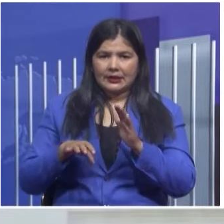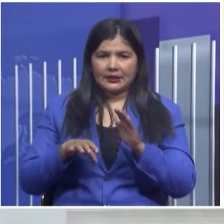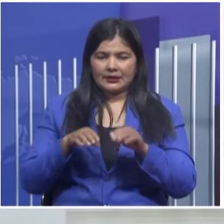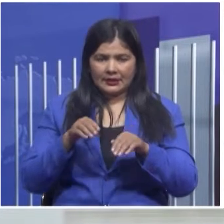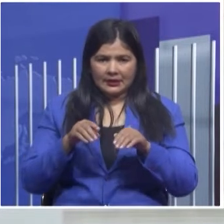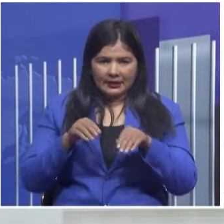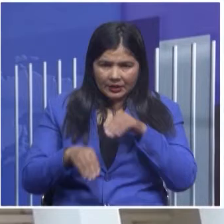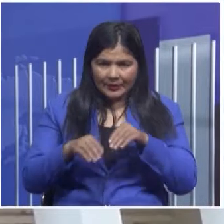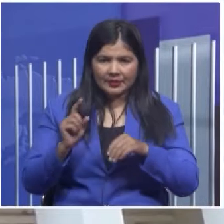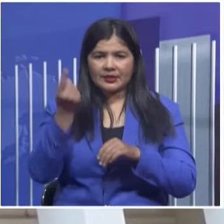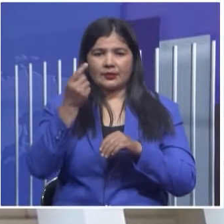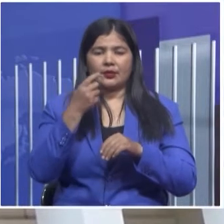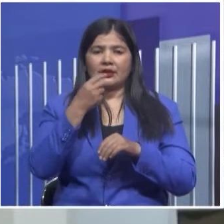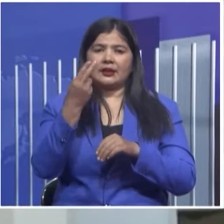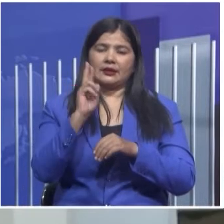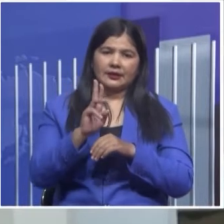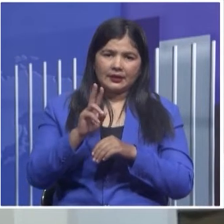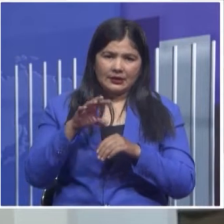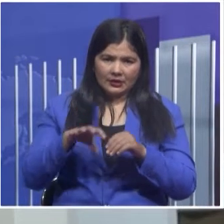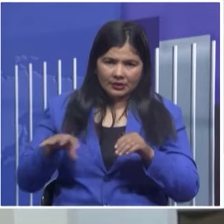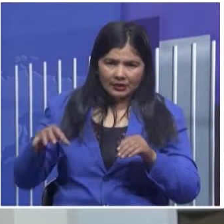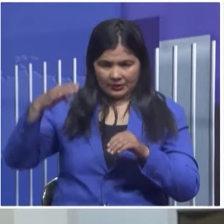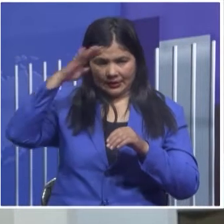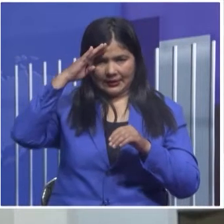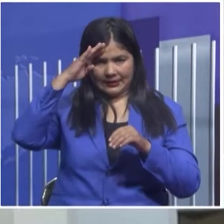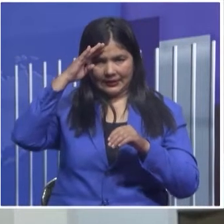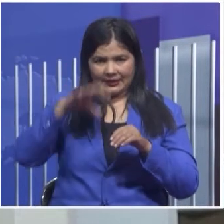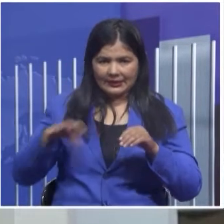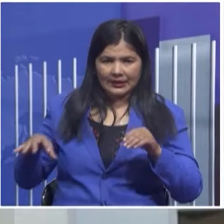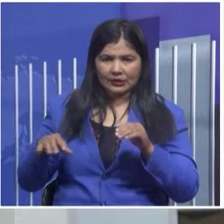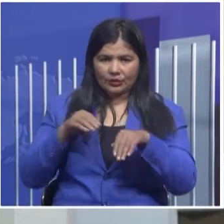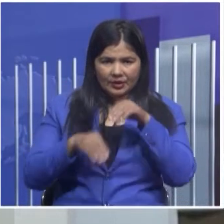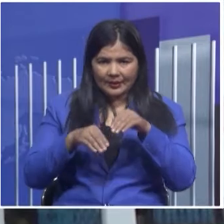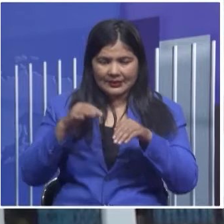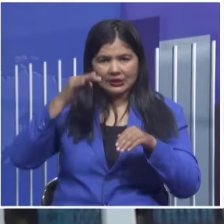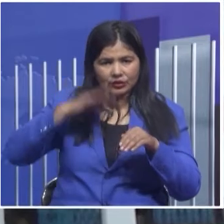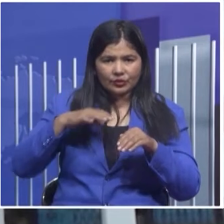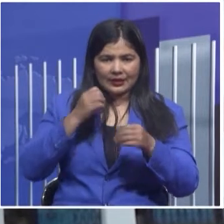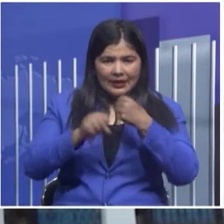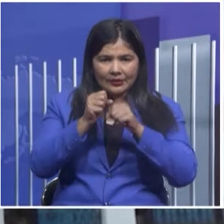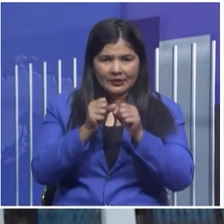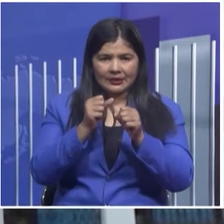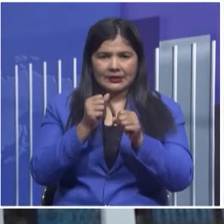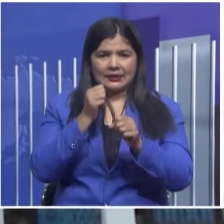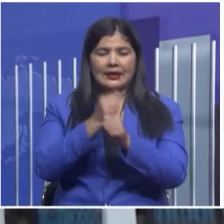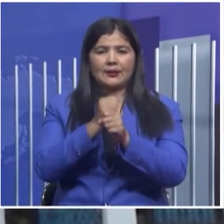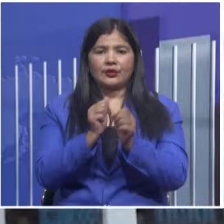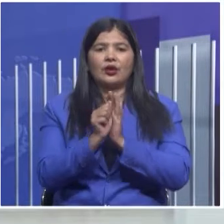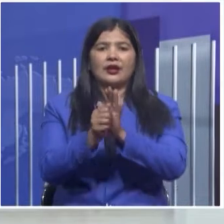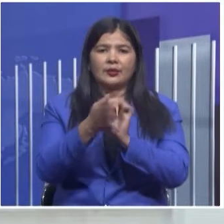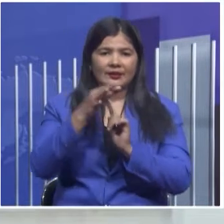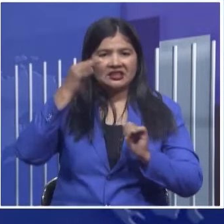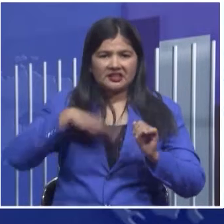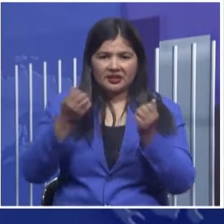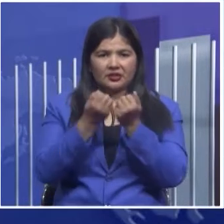हुनुपर्ने बताएका थिए। तर सरकारले स्थानीय तह निर्वाचनको मिति तोक्ने र त्यसका लागि आवश्यक प्रक्रिया अगाडि बढाउने बारे निर्णय गरिसकेको छैन।